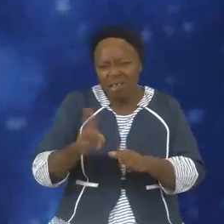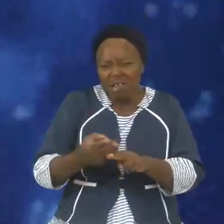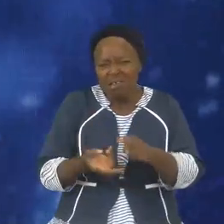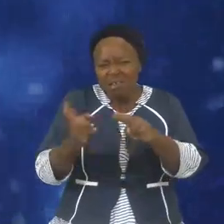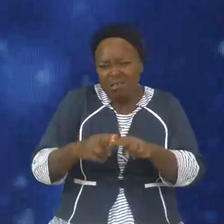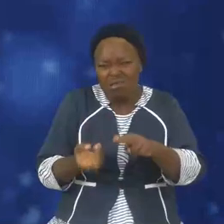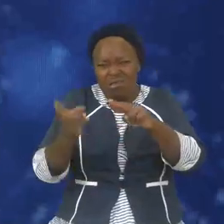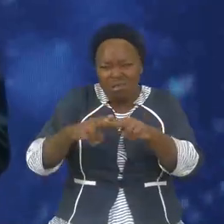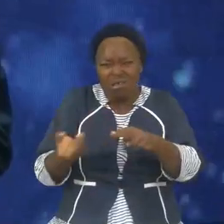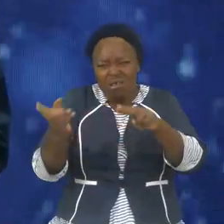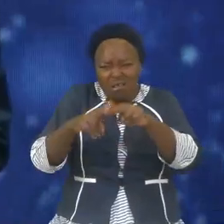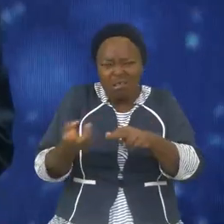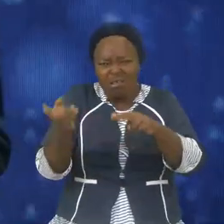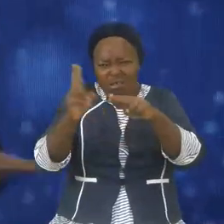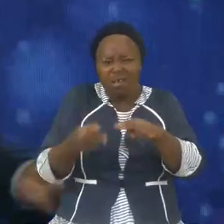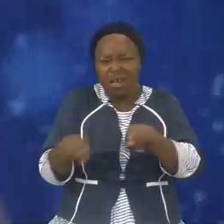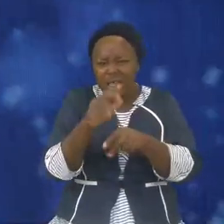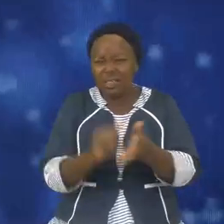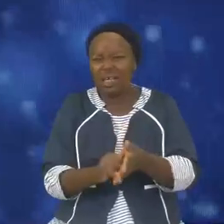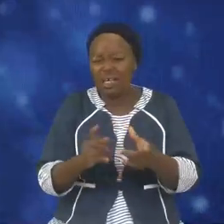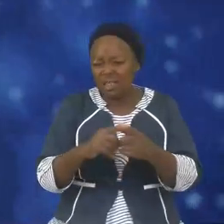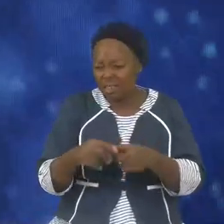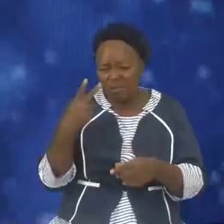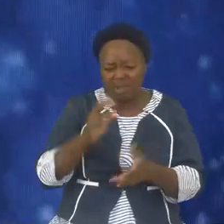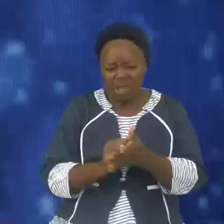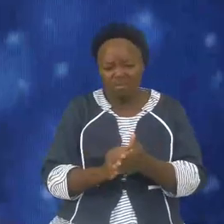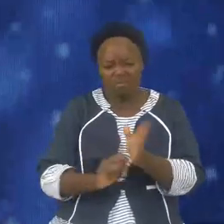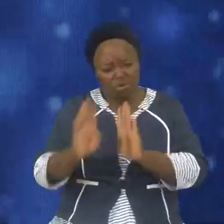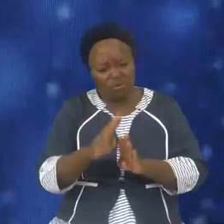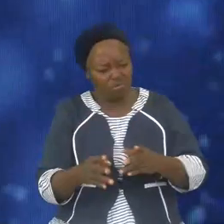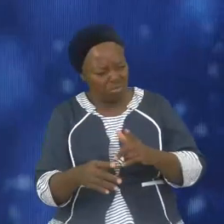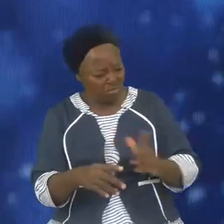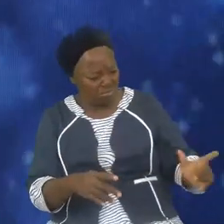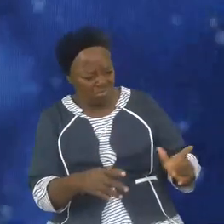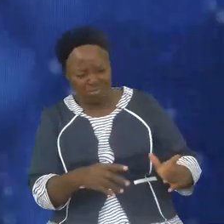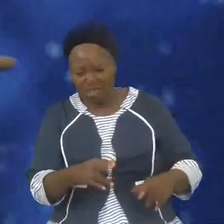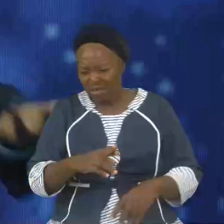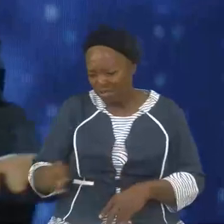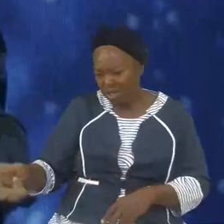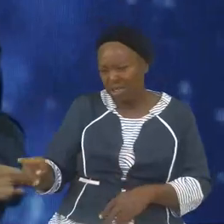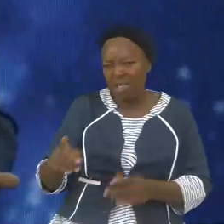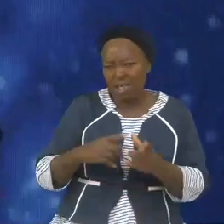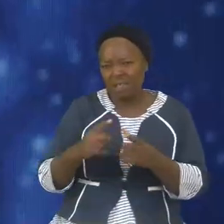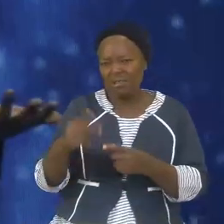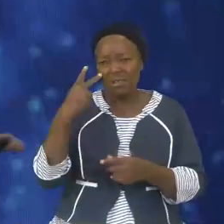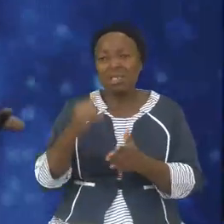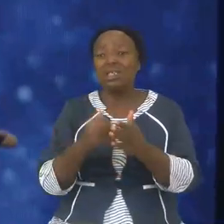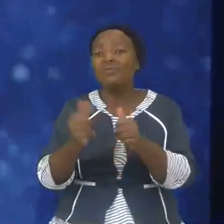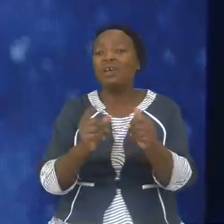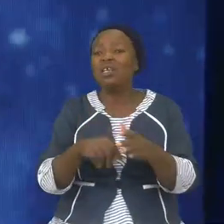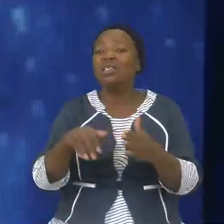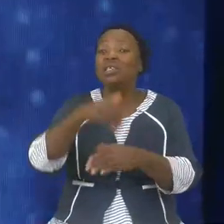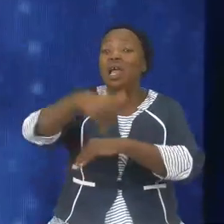puis partout tu te tournes maintenant, le problème est là, gauche à droite, devant toi, derrière toi. Et la